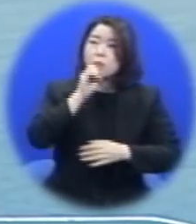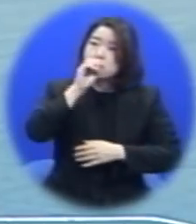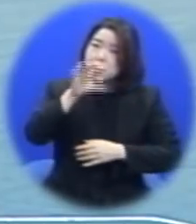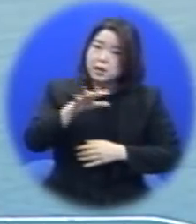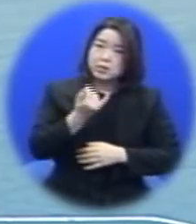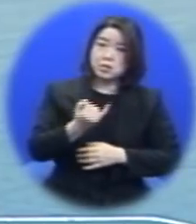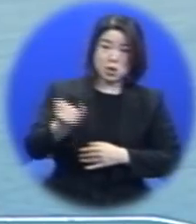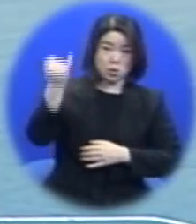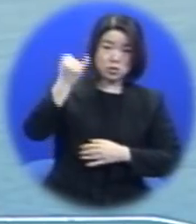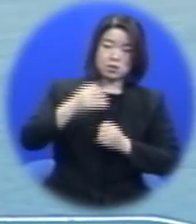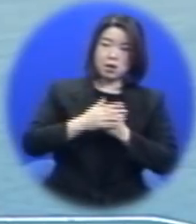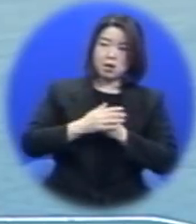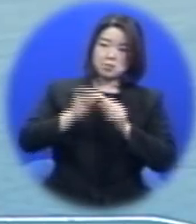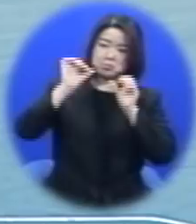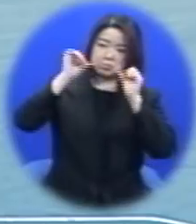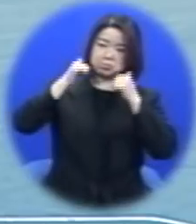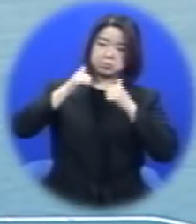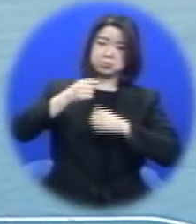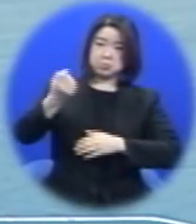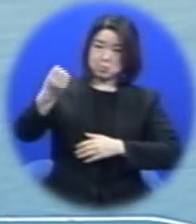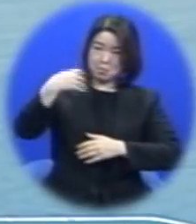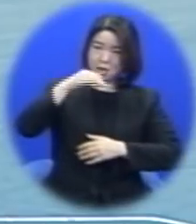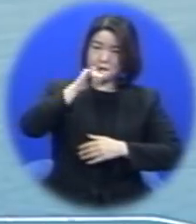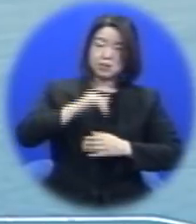언니가 빈정거렸다는 거예요.